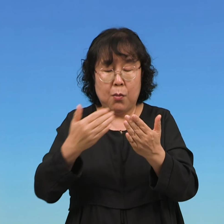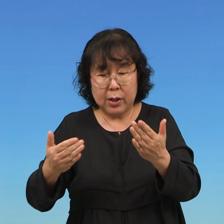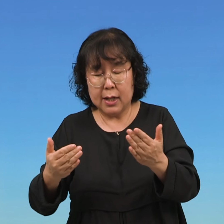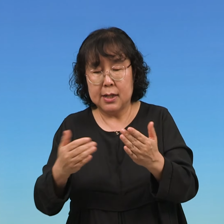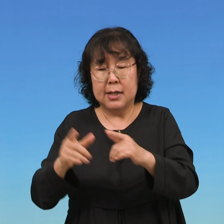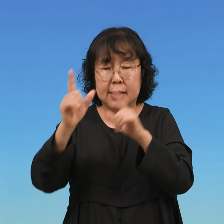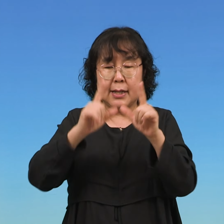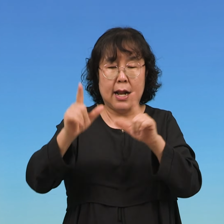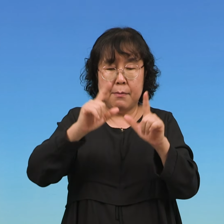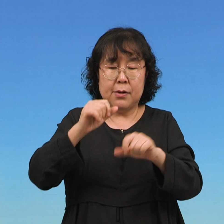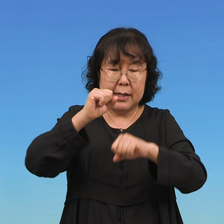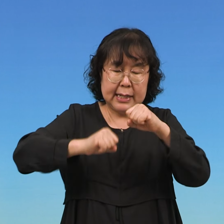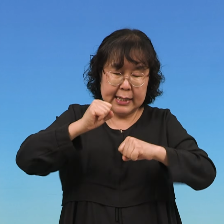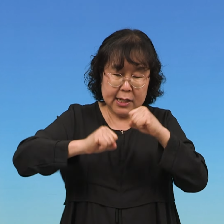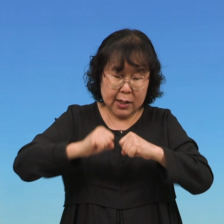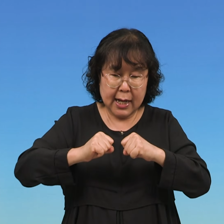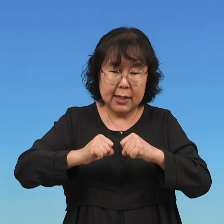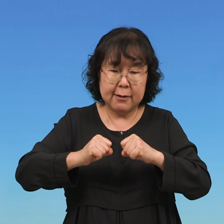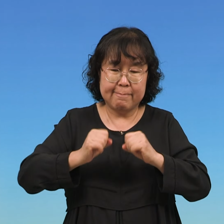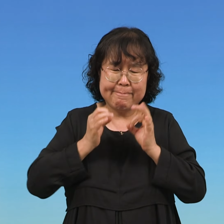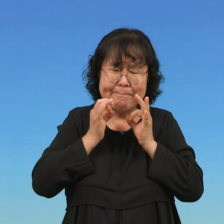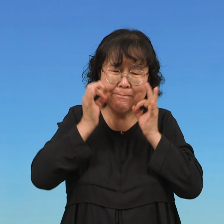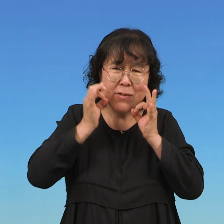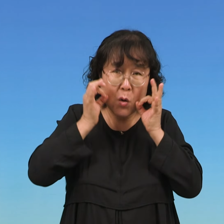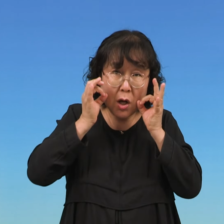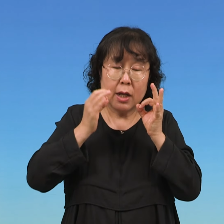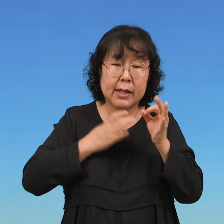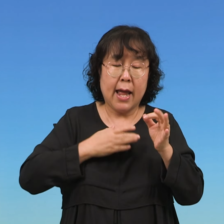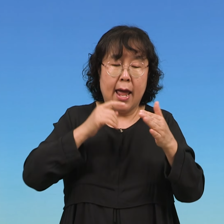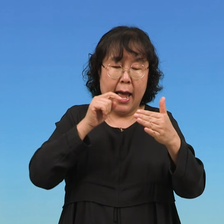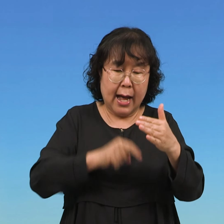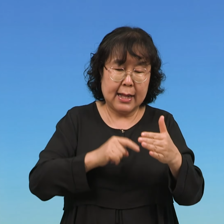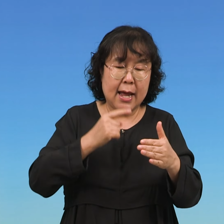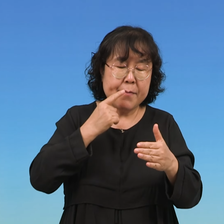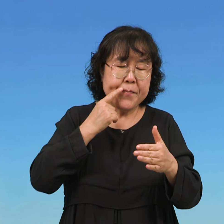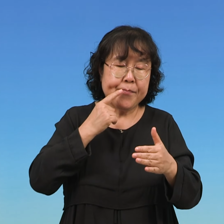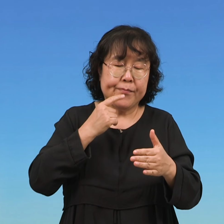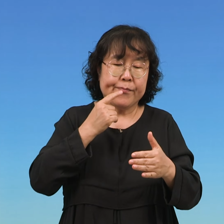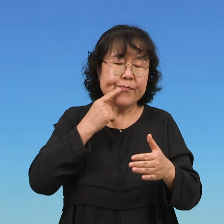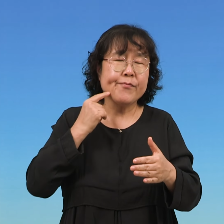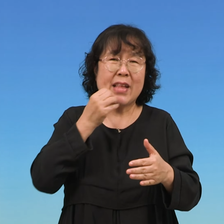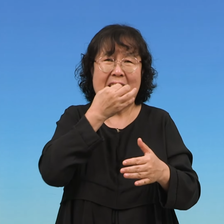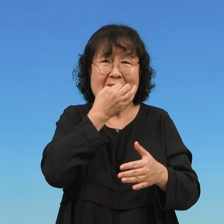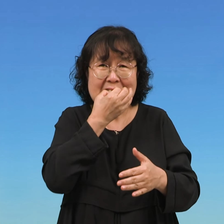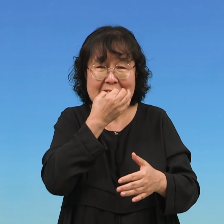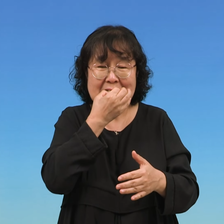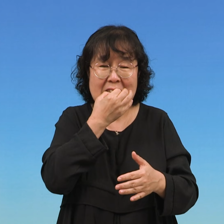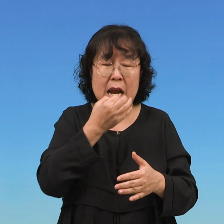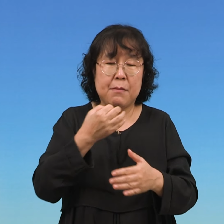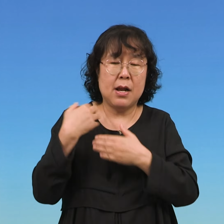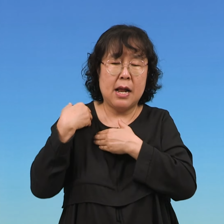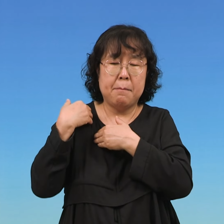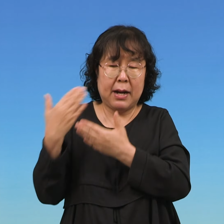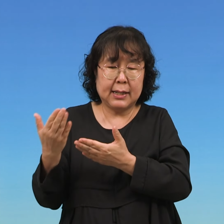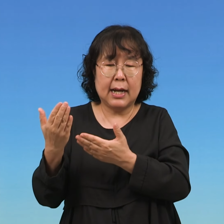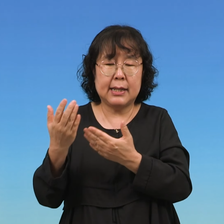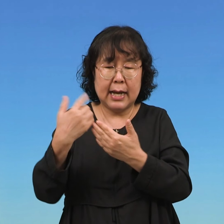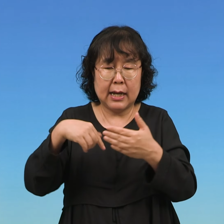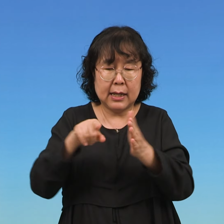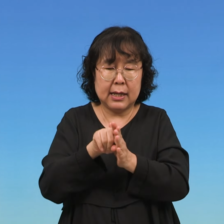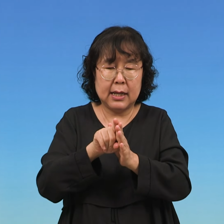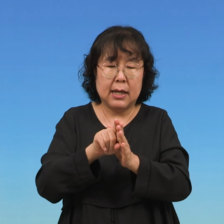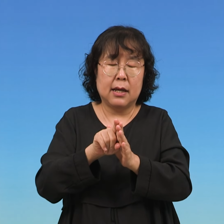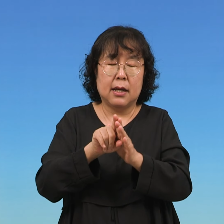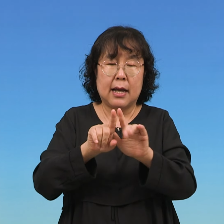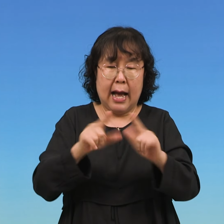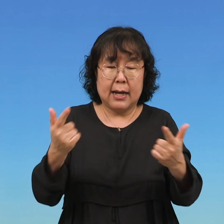그 몸부림 이런 것들이 내 안에 탐심을 방치하지 않도록 하는 몸부림이라고 한다면 오늘 저는